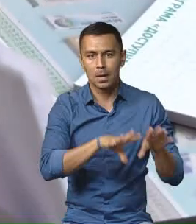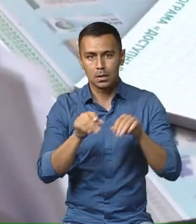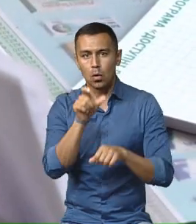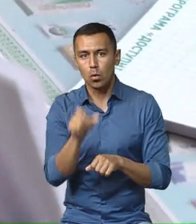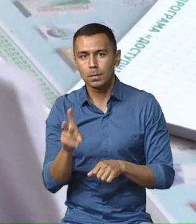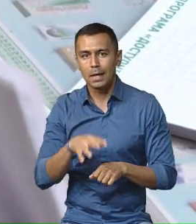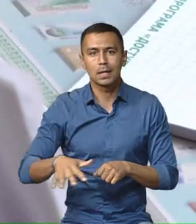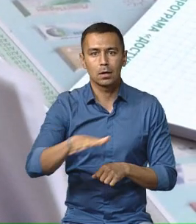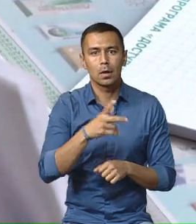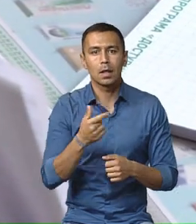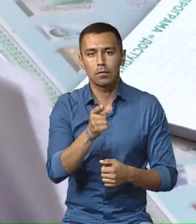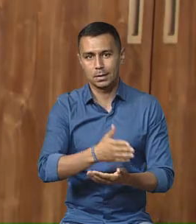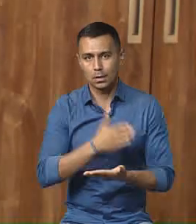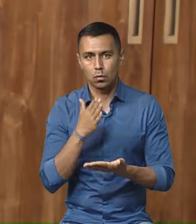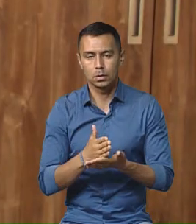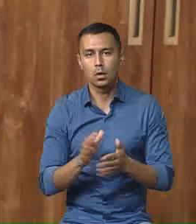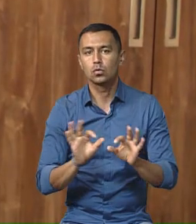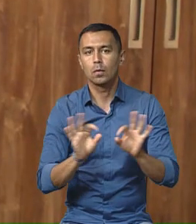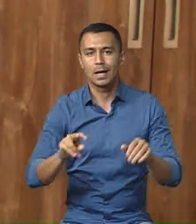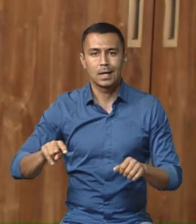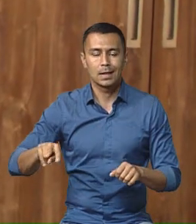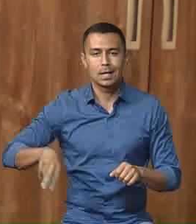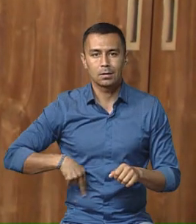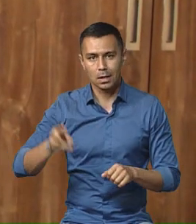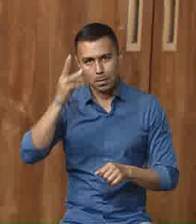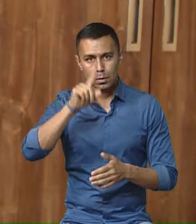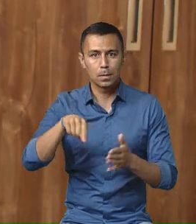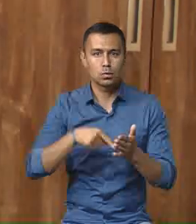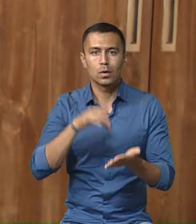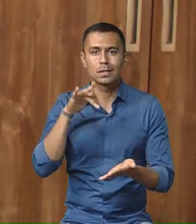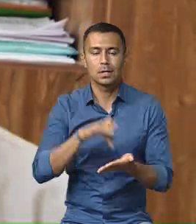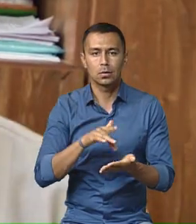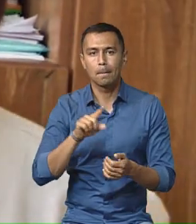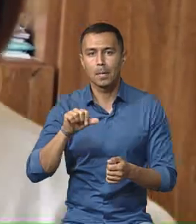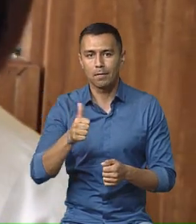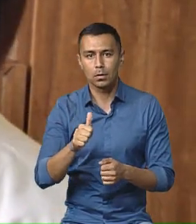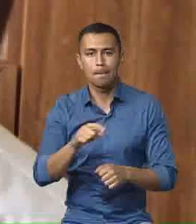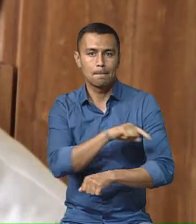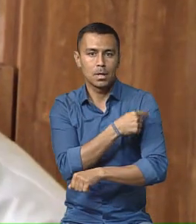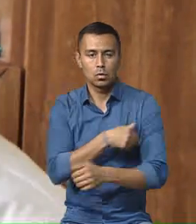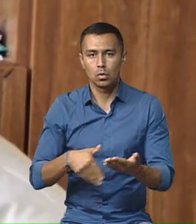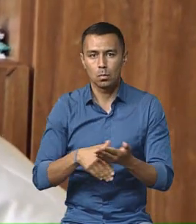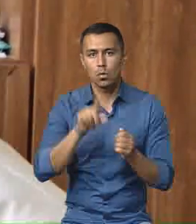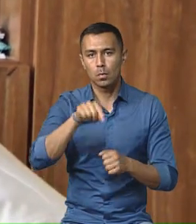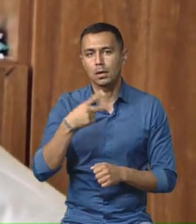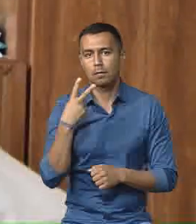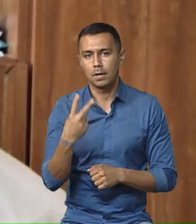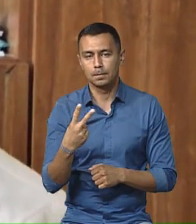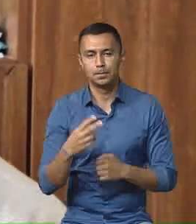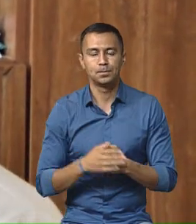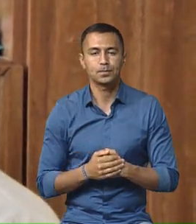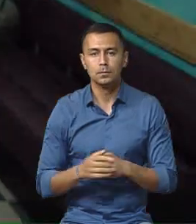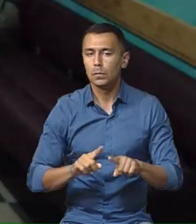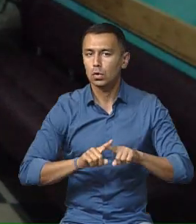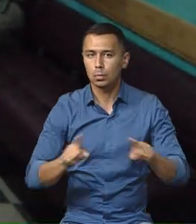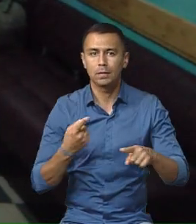на території, де вони знаходяться, розповідає директорка Хмельницького міського центру первинної медичної допомоги номер 2 Людмила Головко.